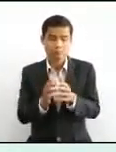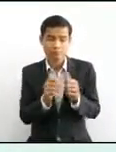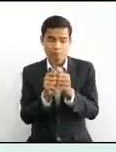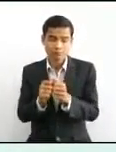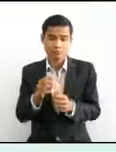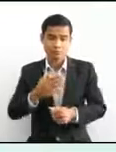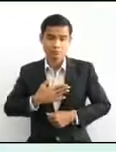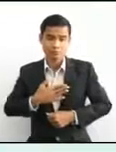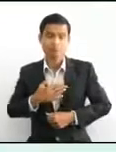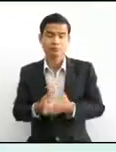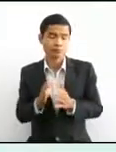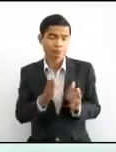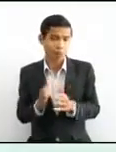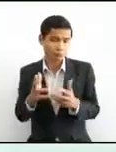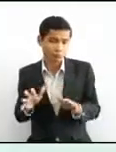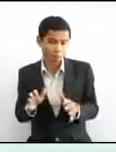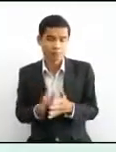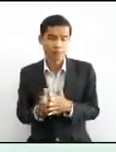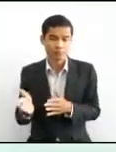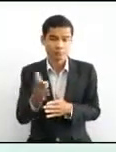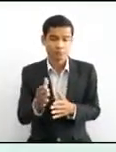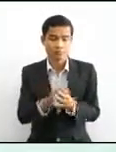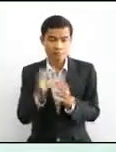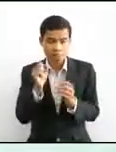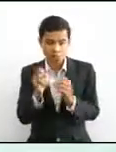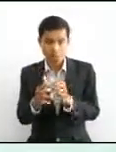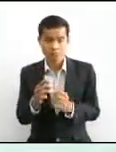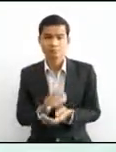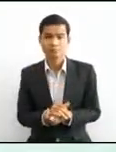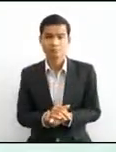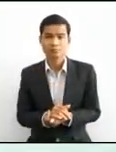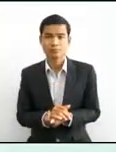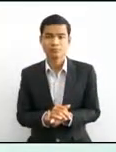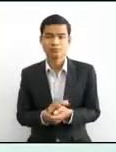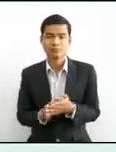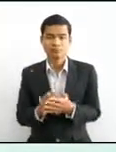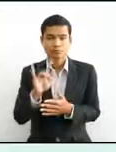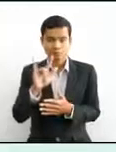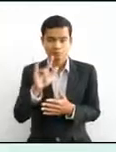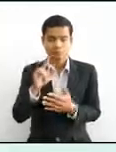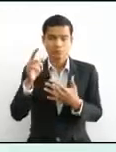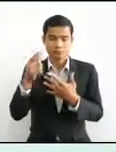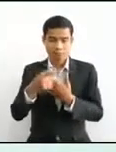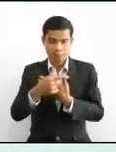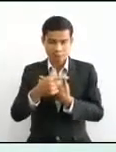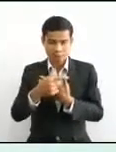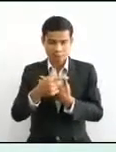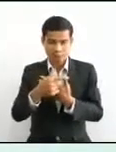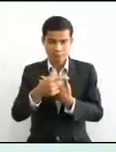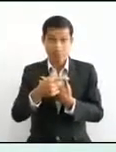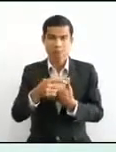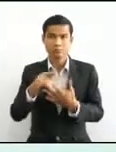con cha từng ăn khné chắc đàm bò ó